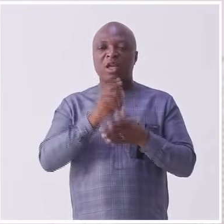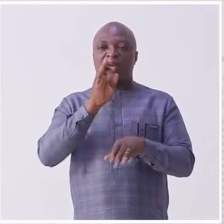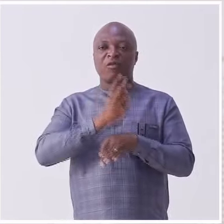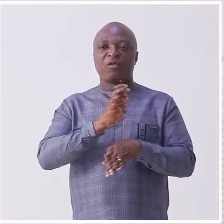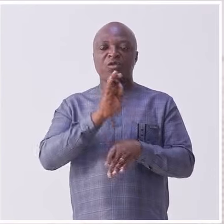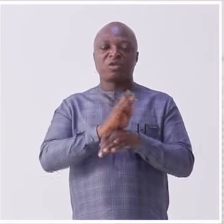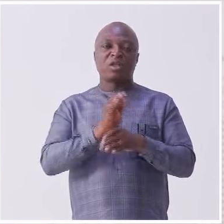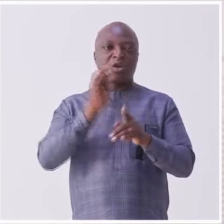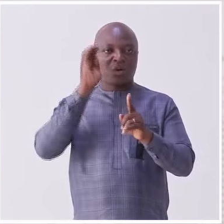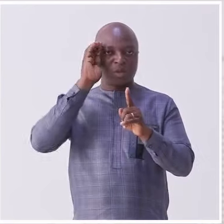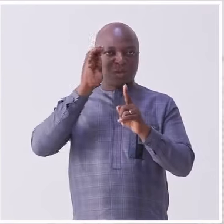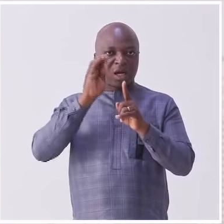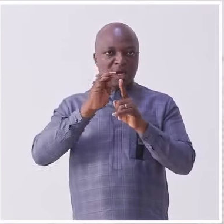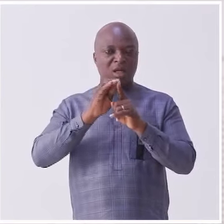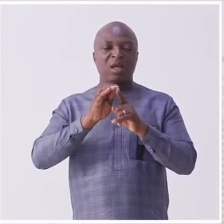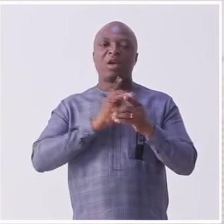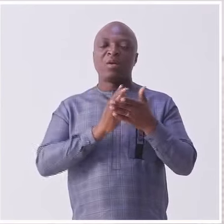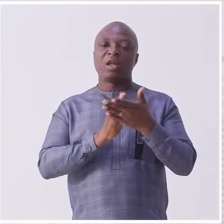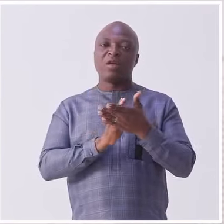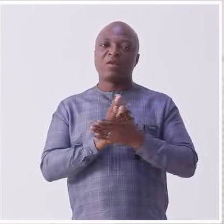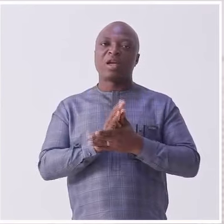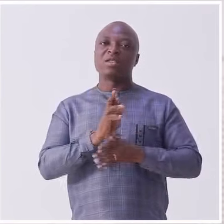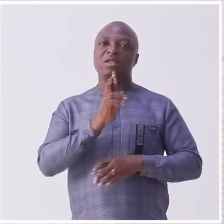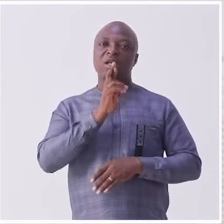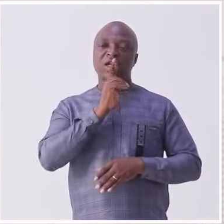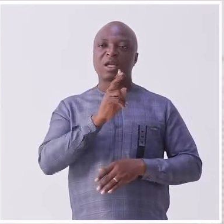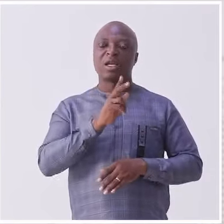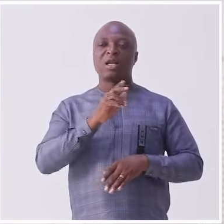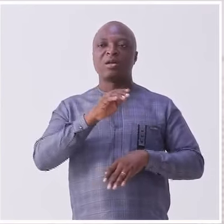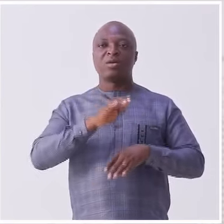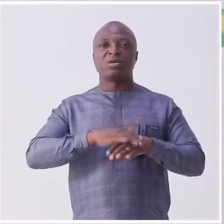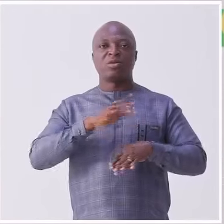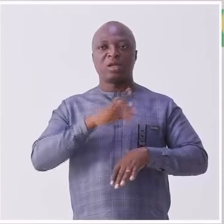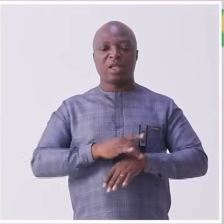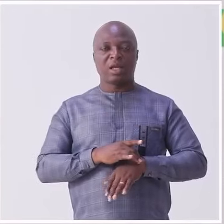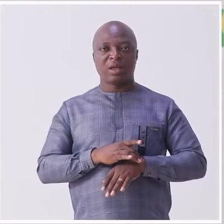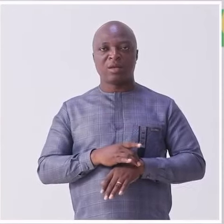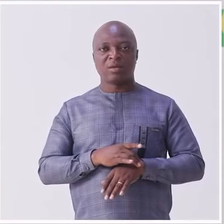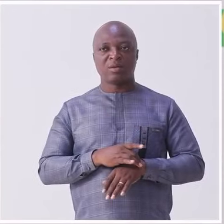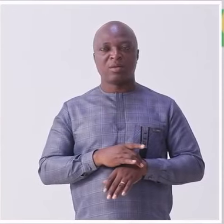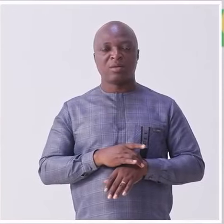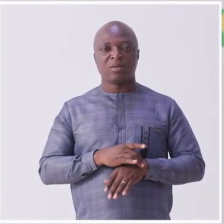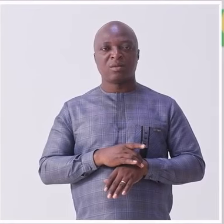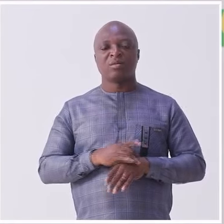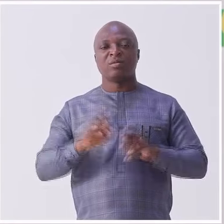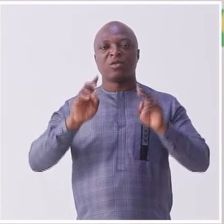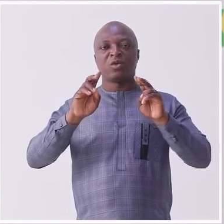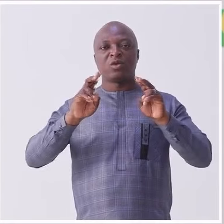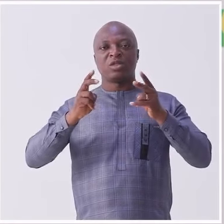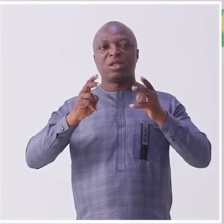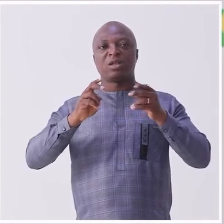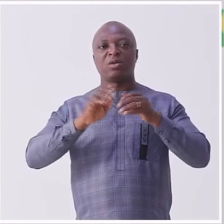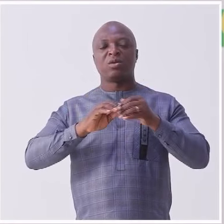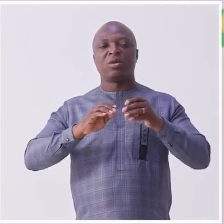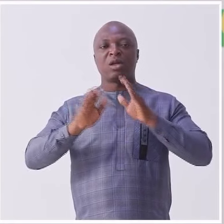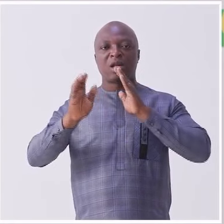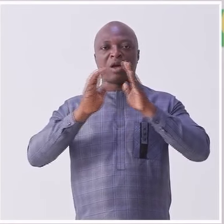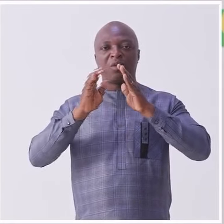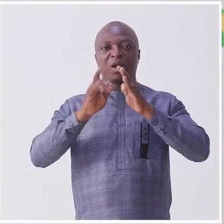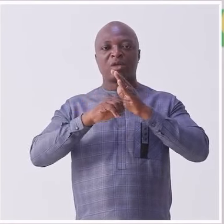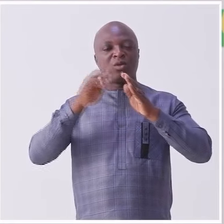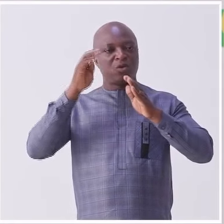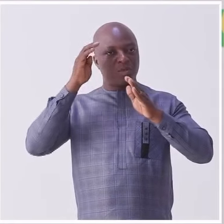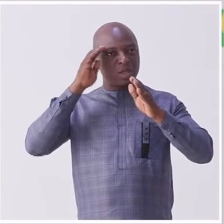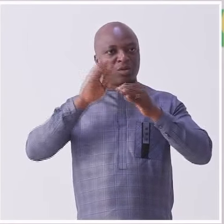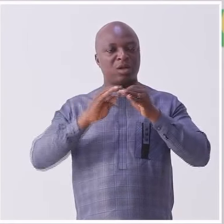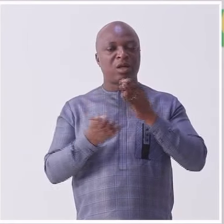fonctionnement optimal et une efficacité réelle sur le terrain. Au titre de la communication, le